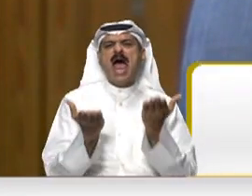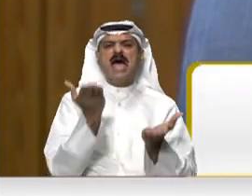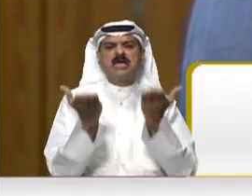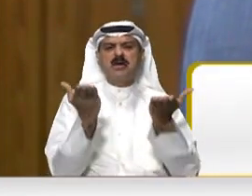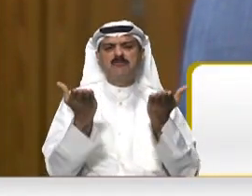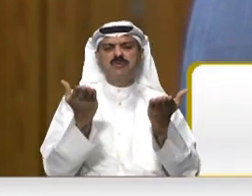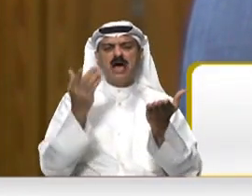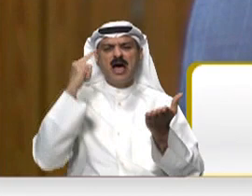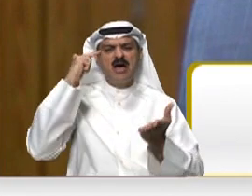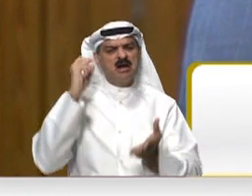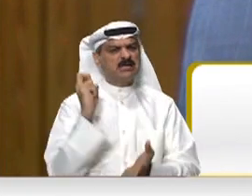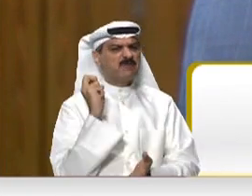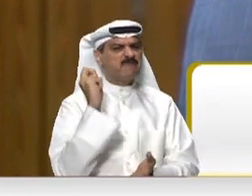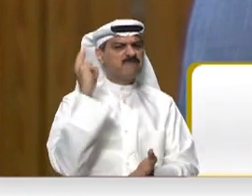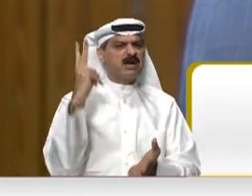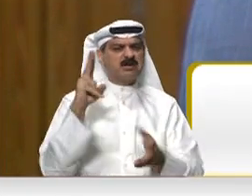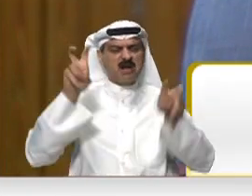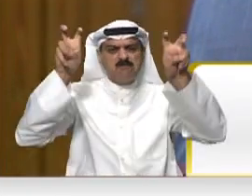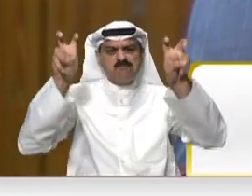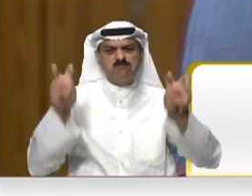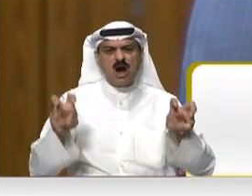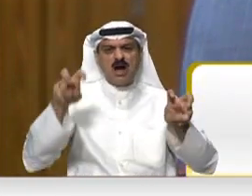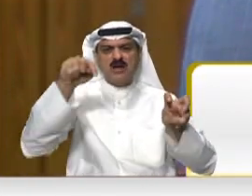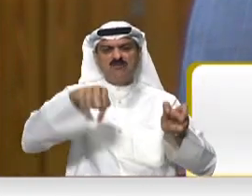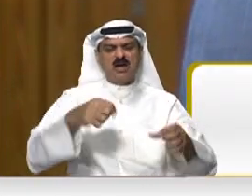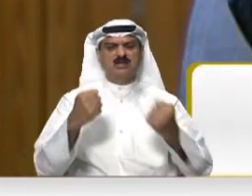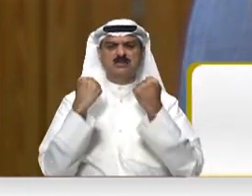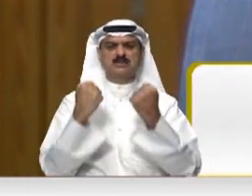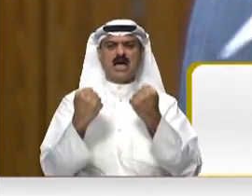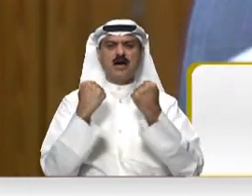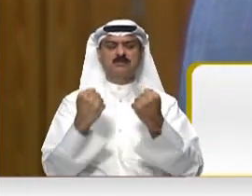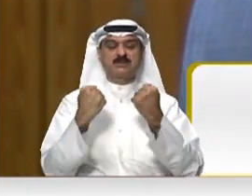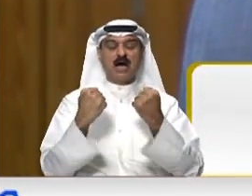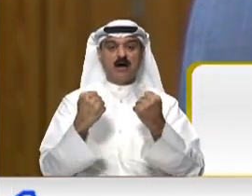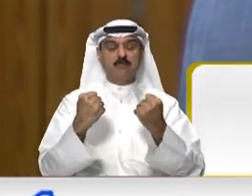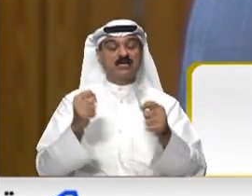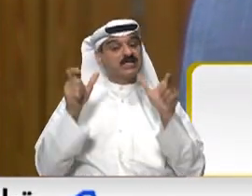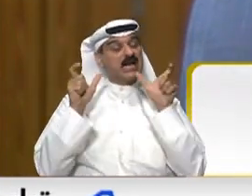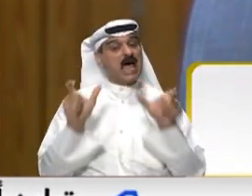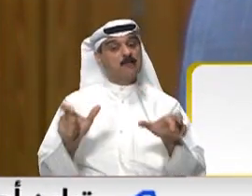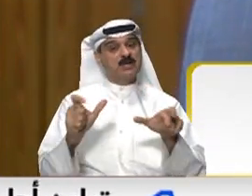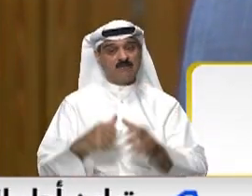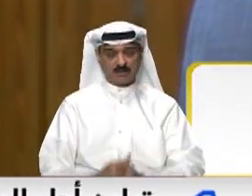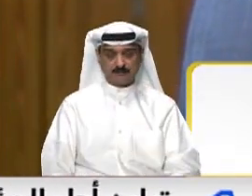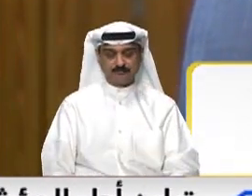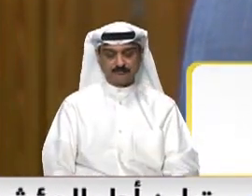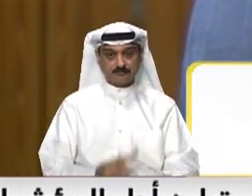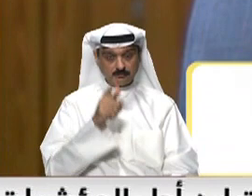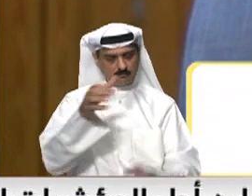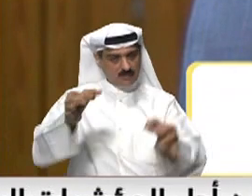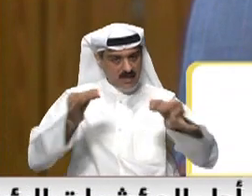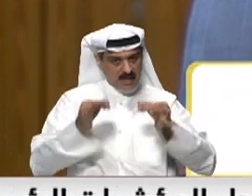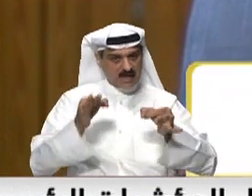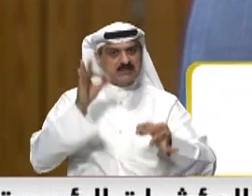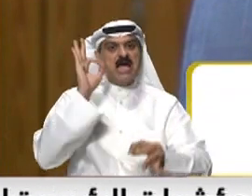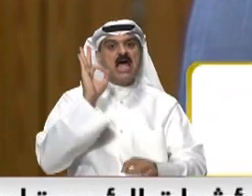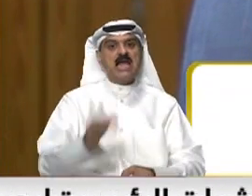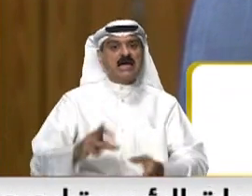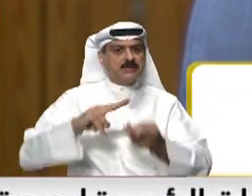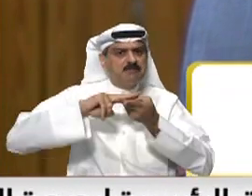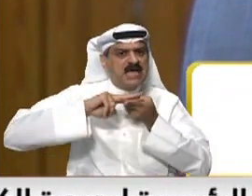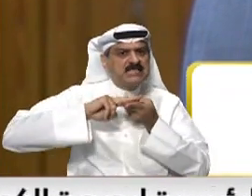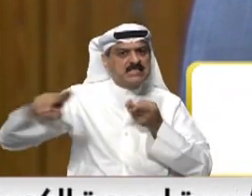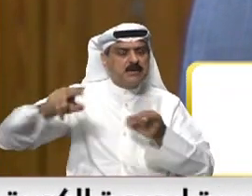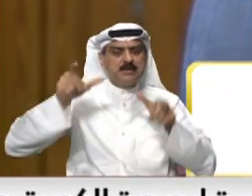نتجاوز معا هذه الفتره الحرجه نحو بر الامان ونشدد على انه لا يمكن تحقيق السلم